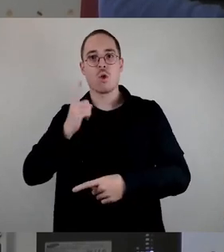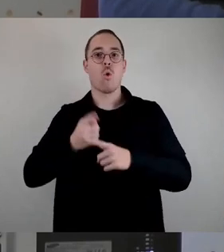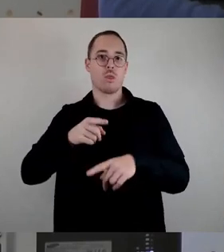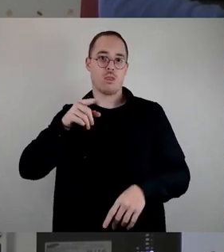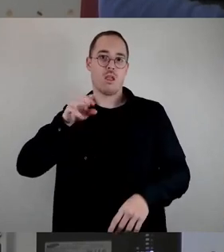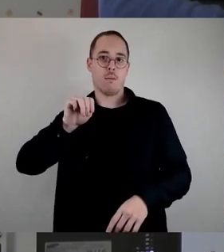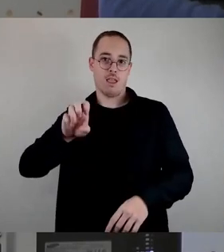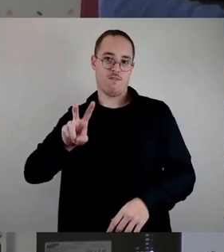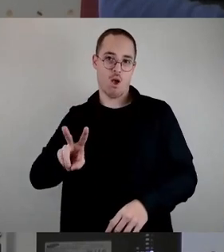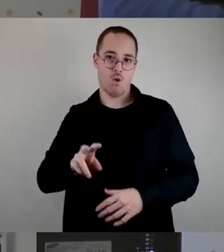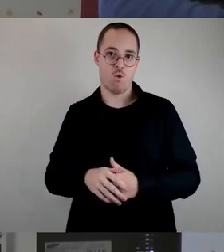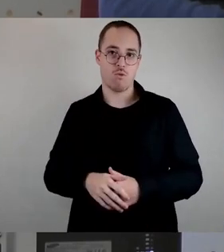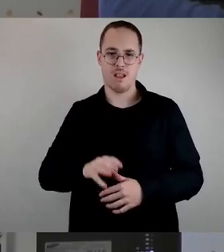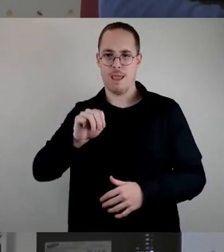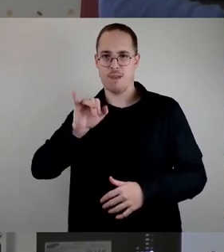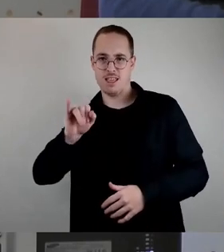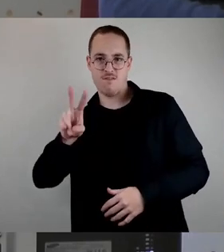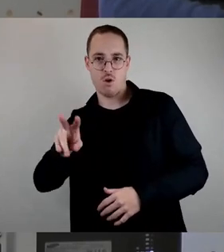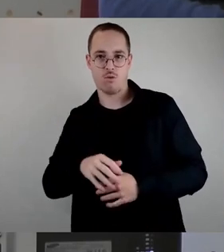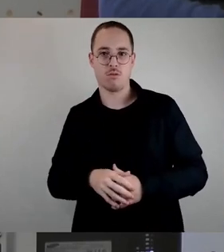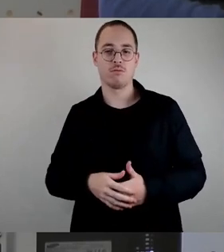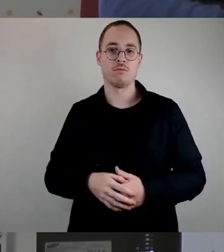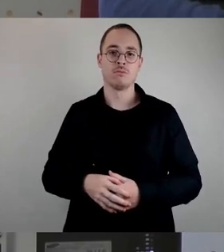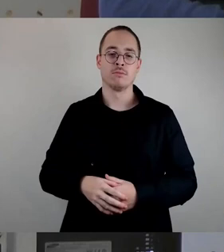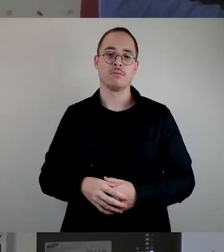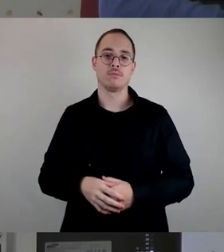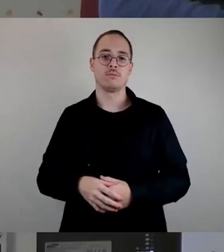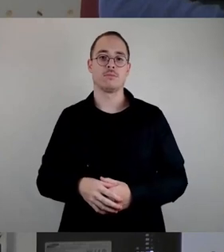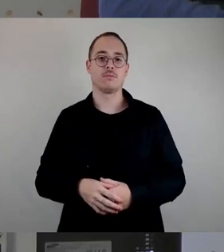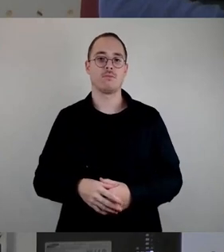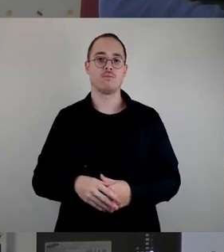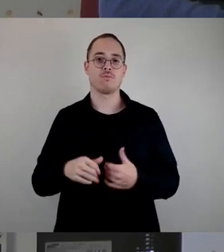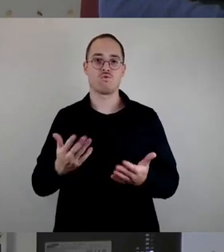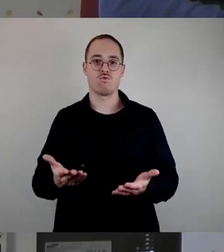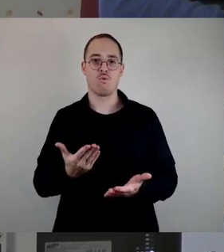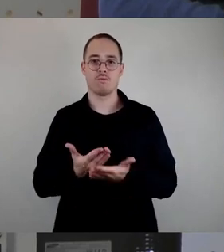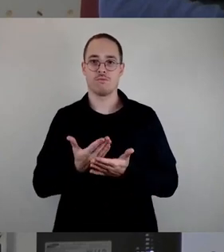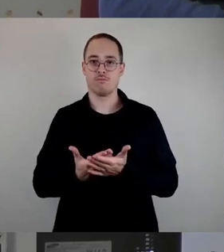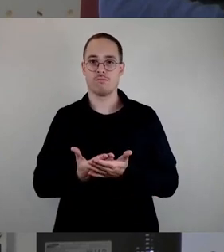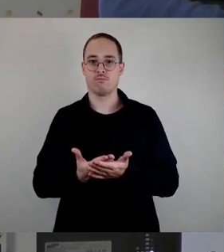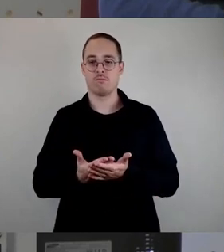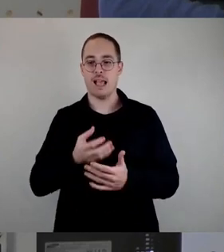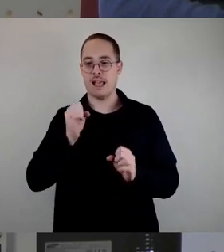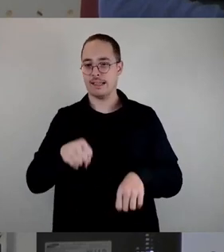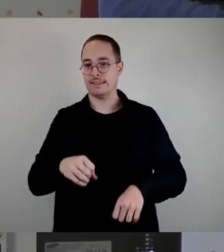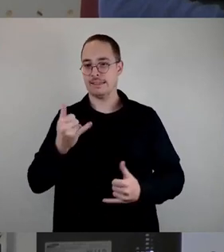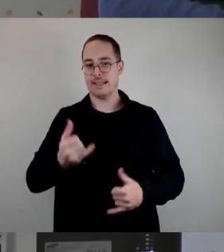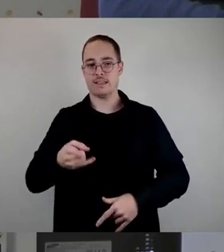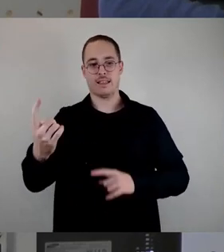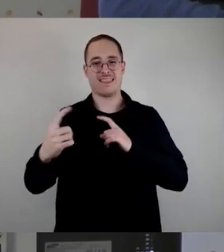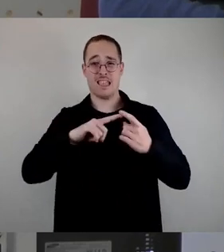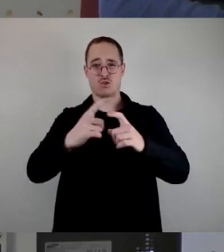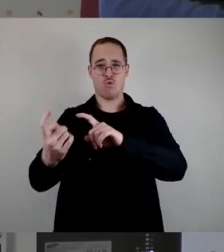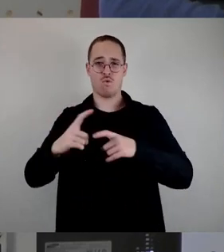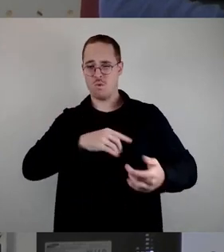diese Fantasteleien rund um die Elbquerung am Ballhaus Watzke vielleicht beenden und schnellstmöglich dazu kommen, diese Fähre